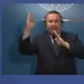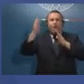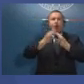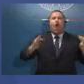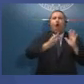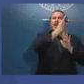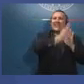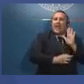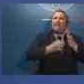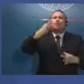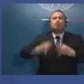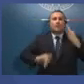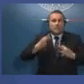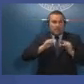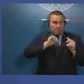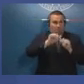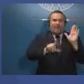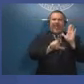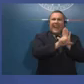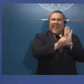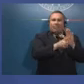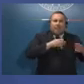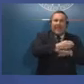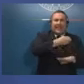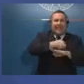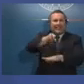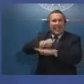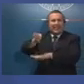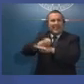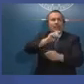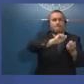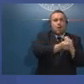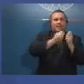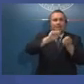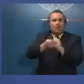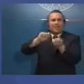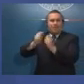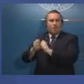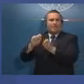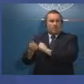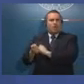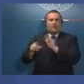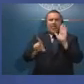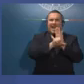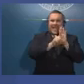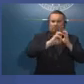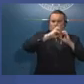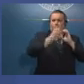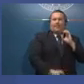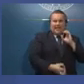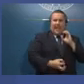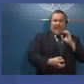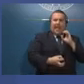Insomma è una legge estremamente complessa e molto articolata che certamente non è qui